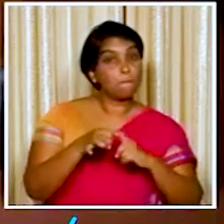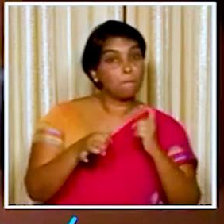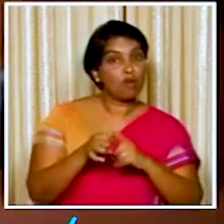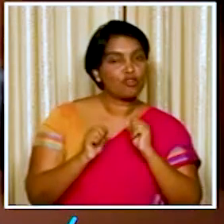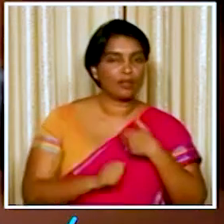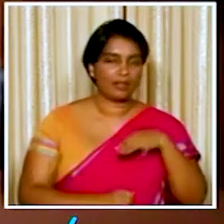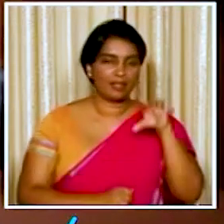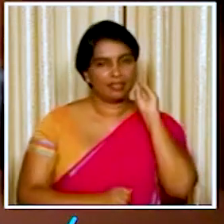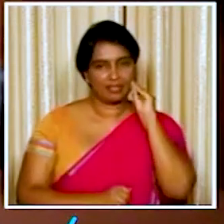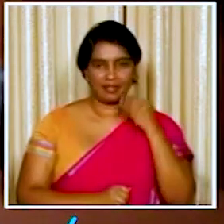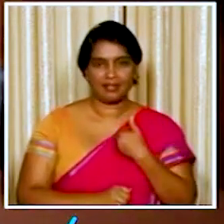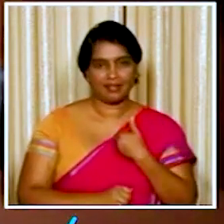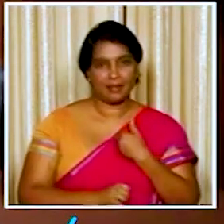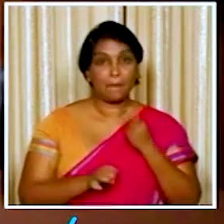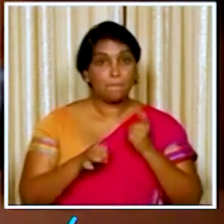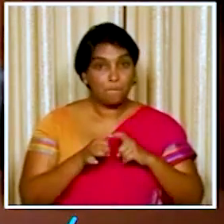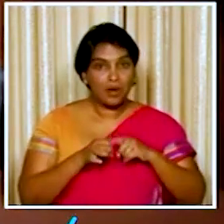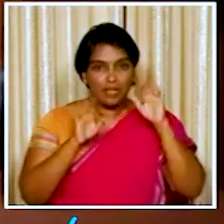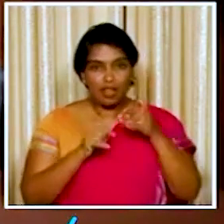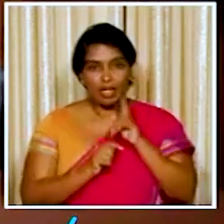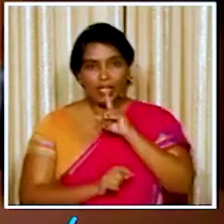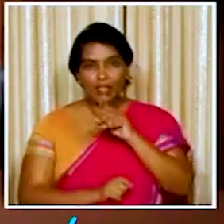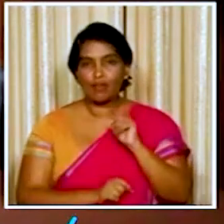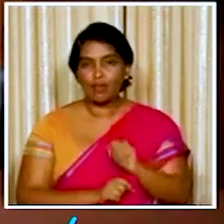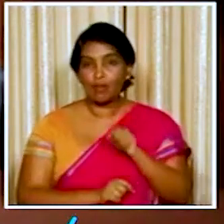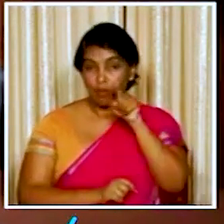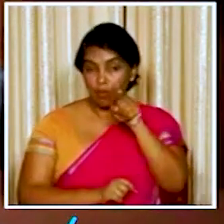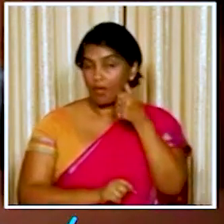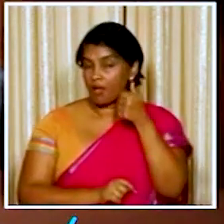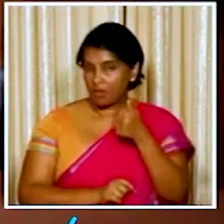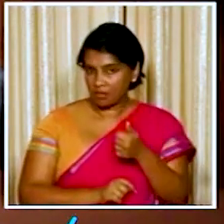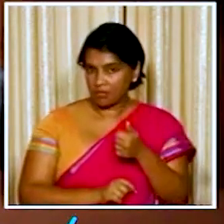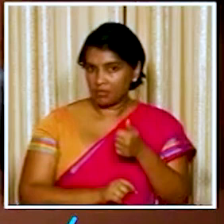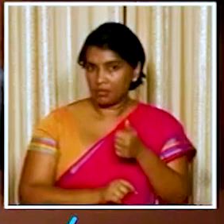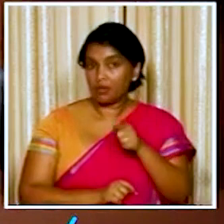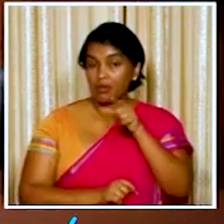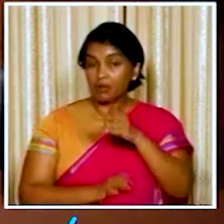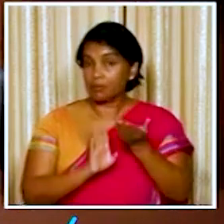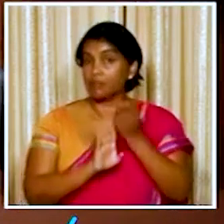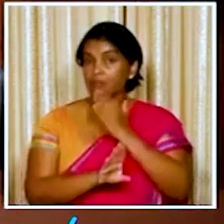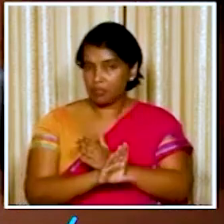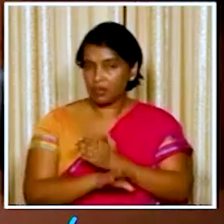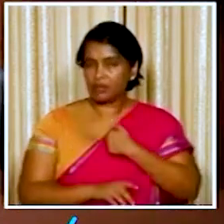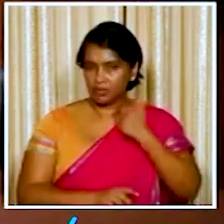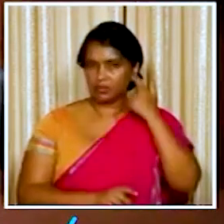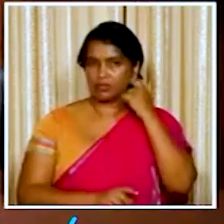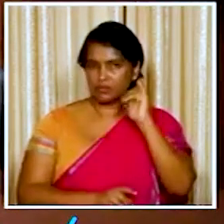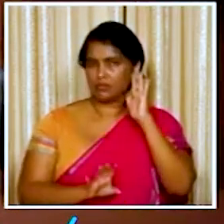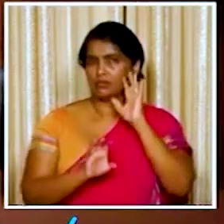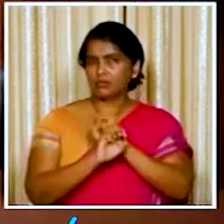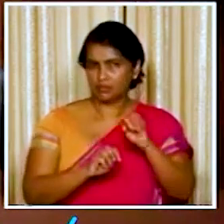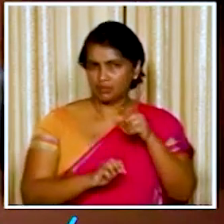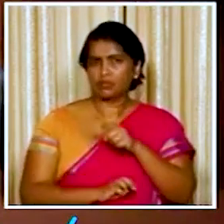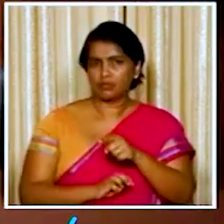පැහැදිලි. හරිද? ප්‍රශ්න එනකොටම තේරෙනවා මොකද්ද කිව්වේ කියලා. ඔබතුමා හරියටම ඔබතුමා මීට පෙරත් මට මතකයි යම් ප්‍රකාශයක් කරා.